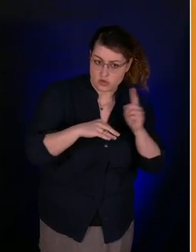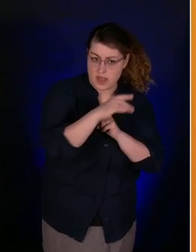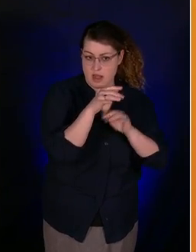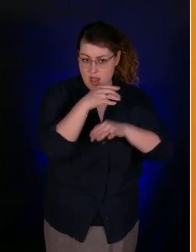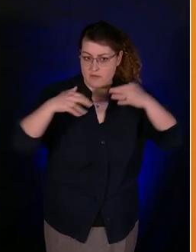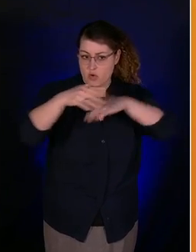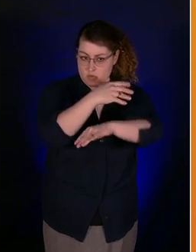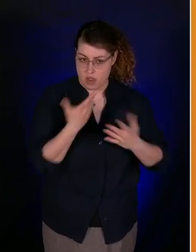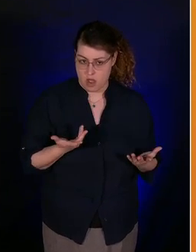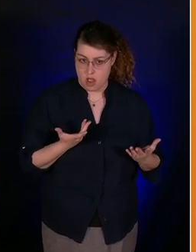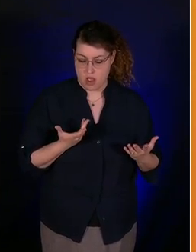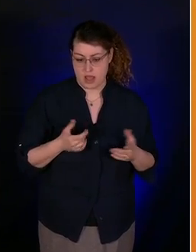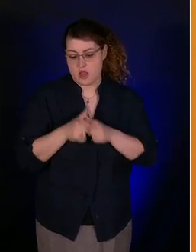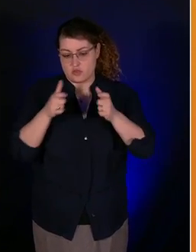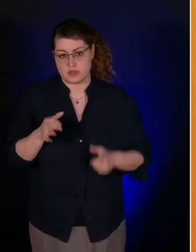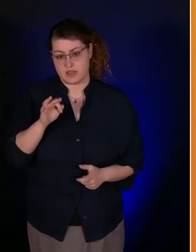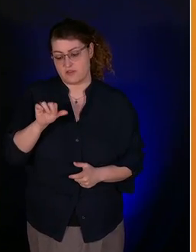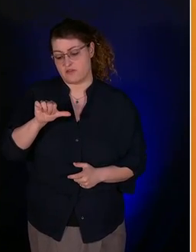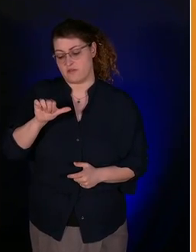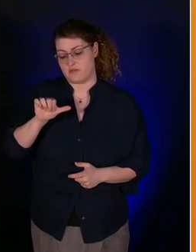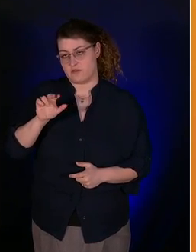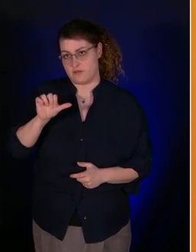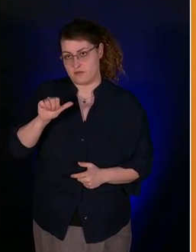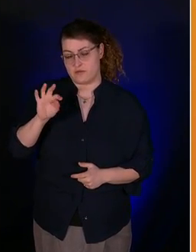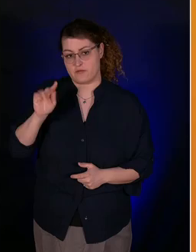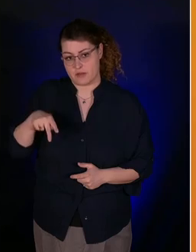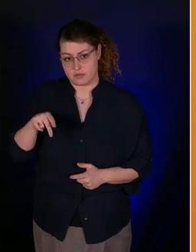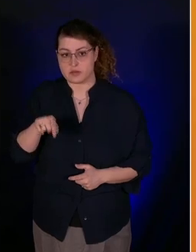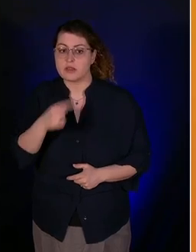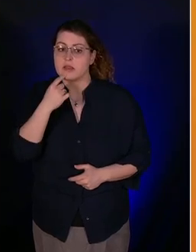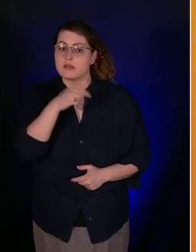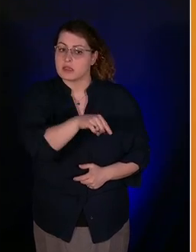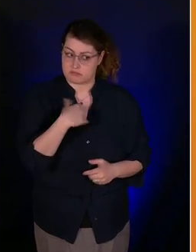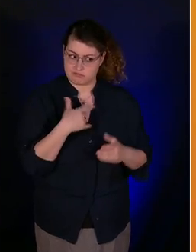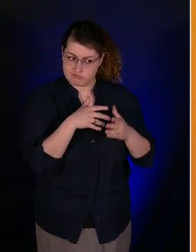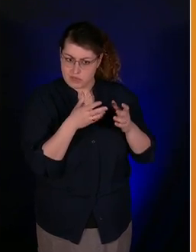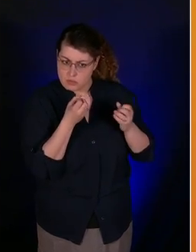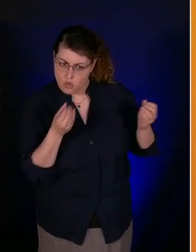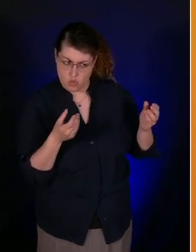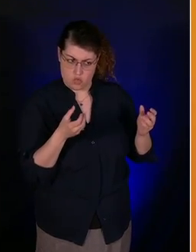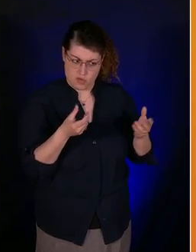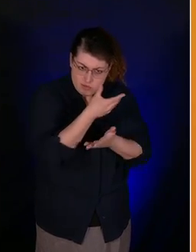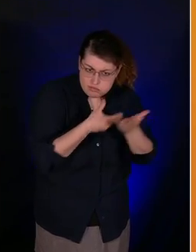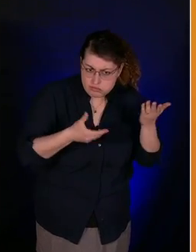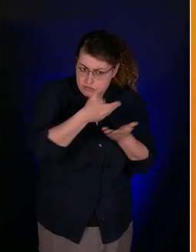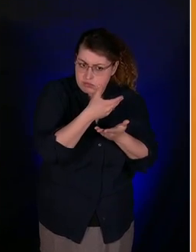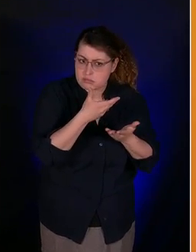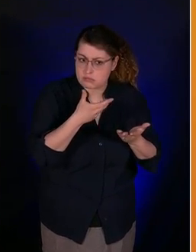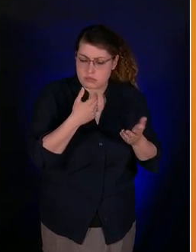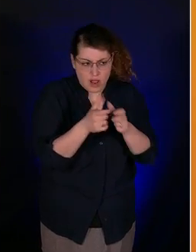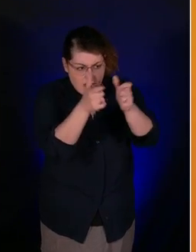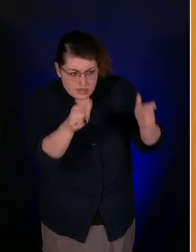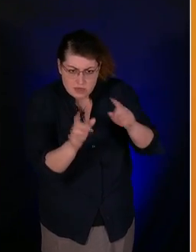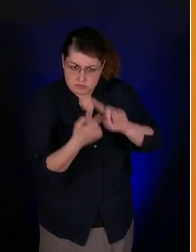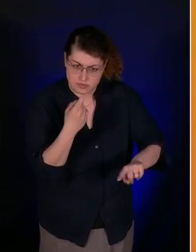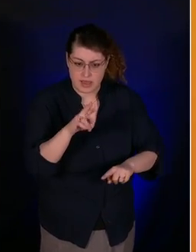La CGT FAPT constate que La Poste et Orange et les entreprises du secteur parlent beaucoup. Une entité spécifique